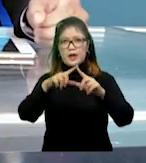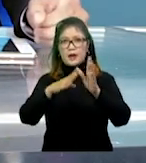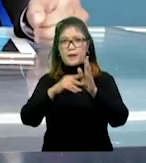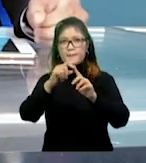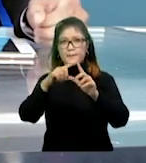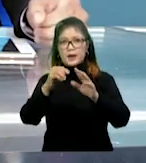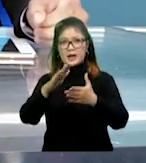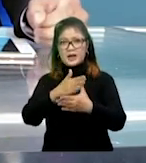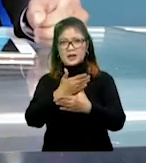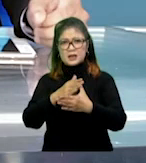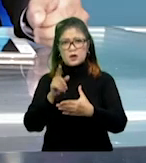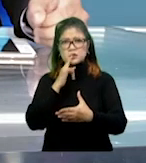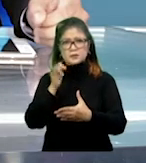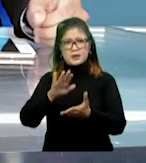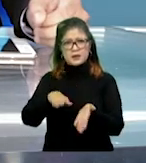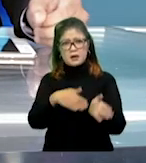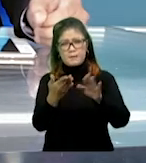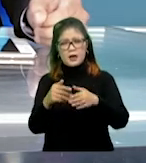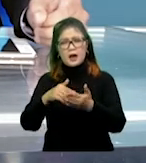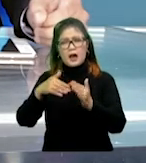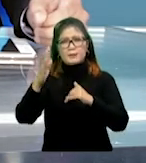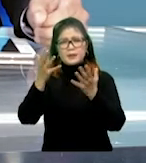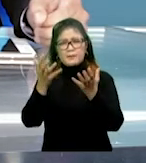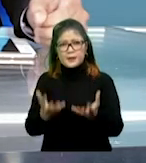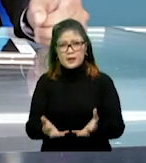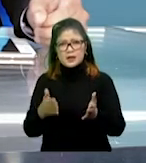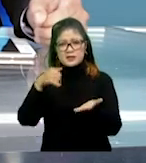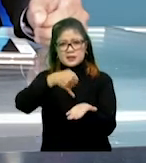Kapal terbalik akibat kelebihan muatan